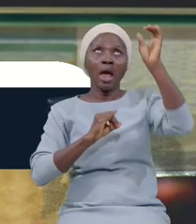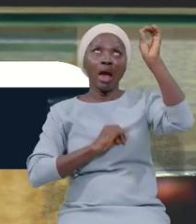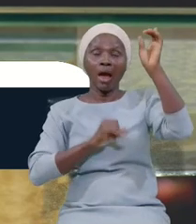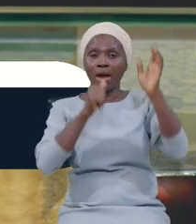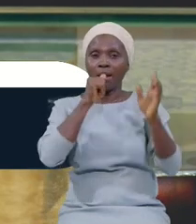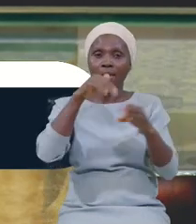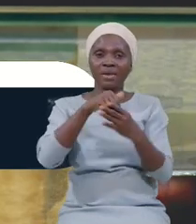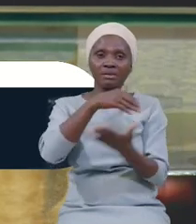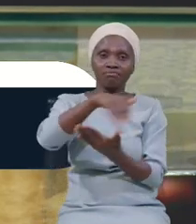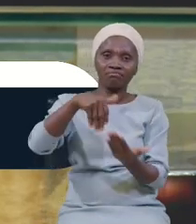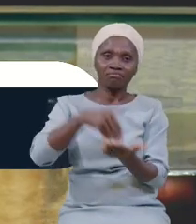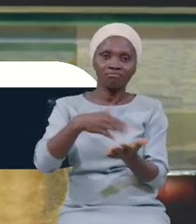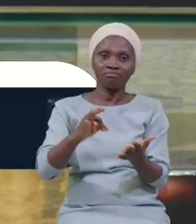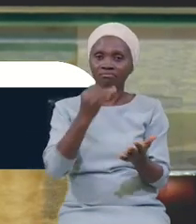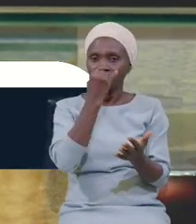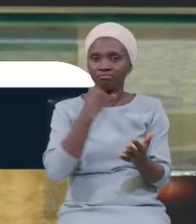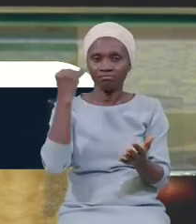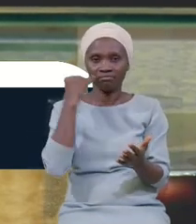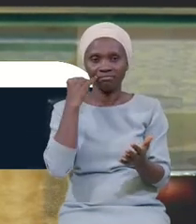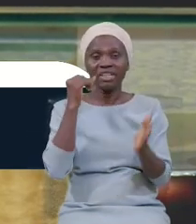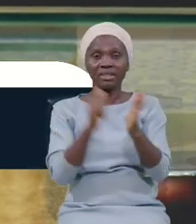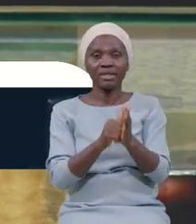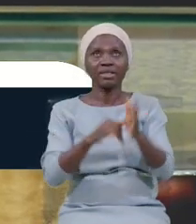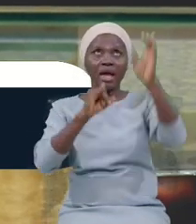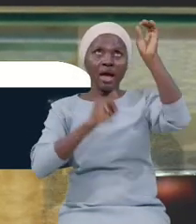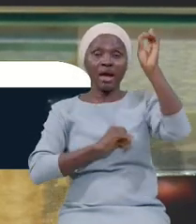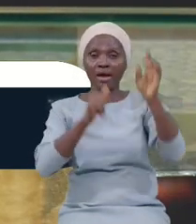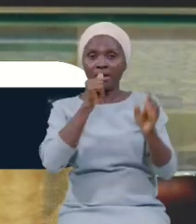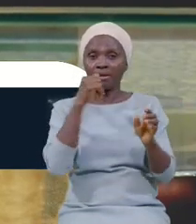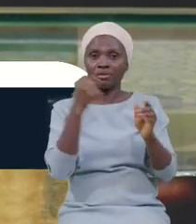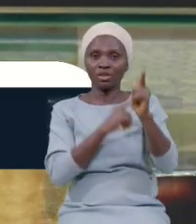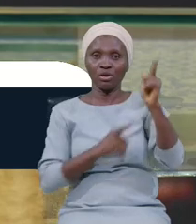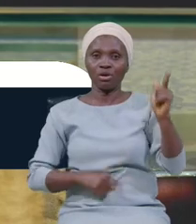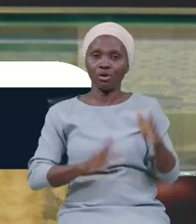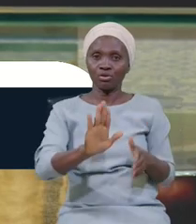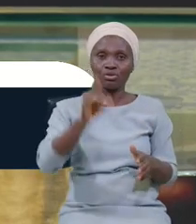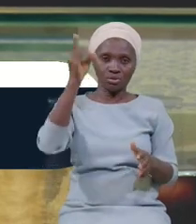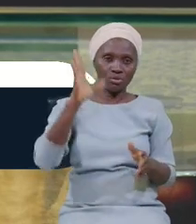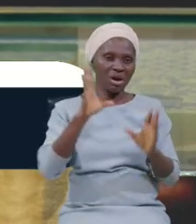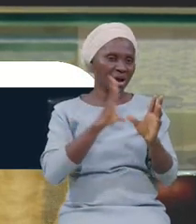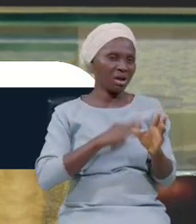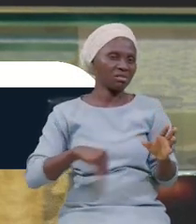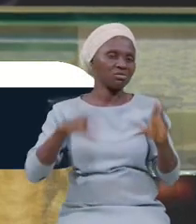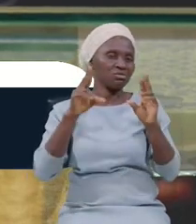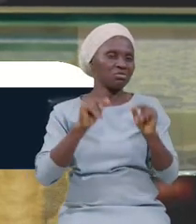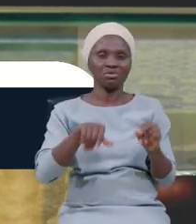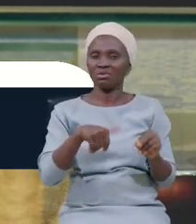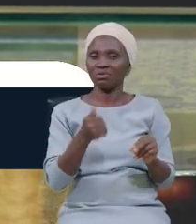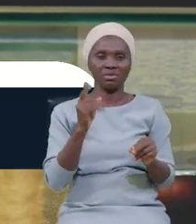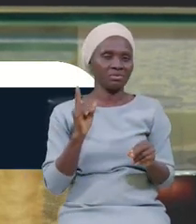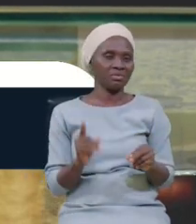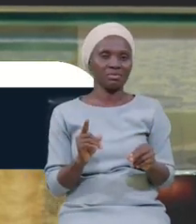d'Israël. Que je suis l'Éternel votre Dieu et qu'il n'y en a point d'autre. Et